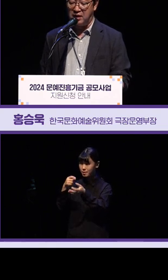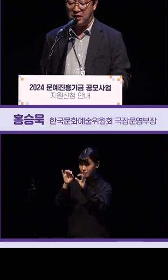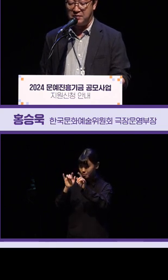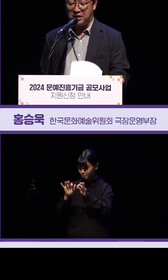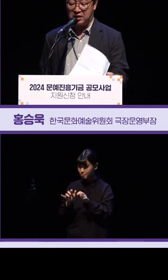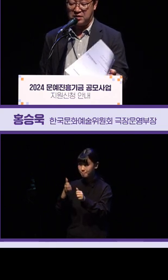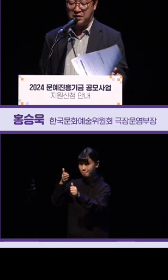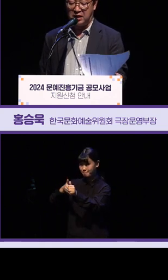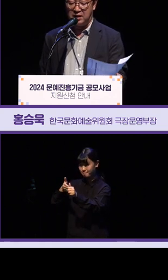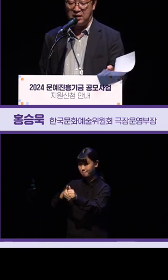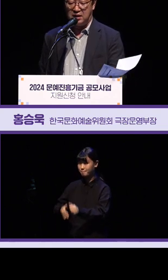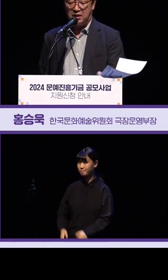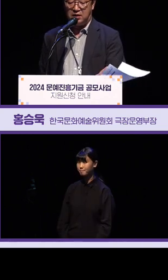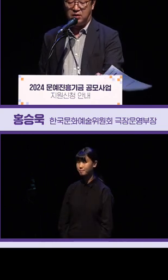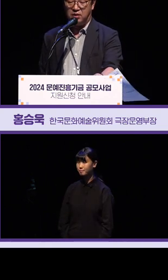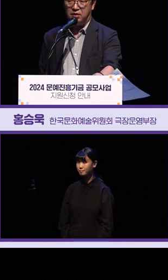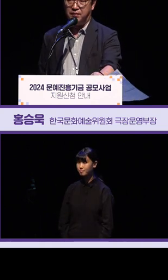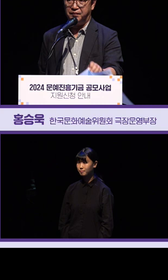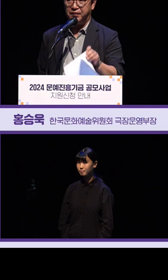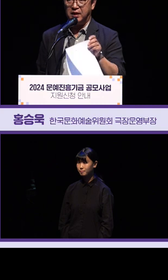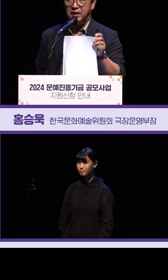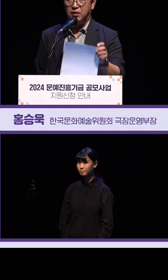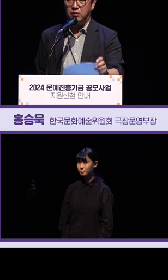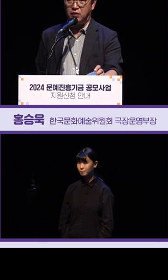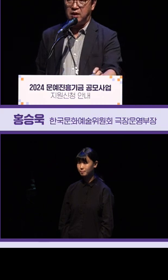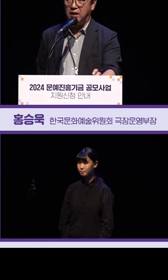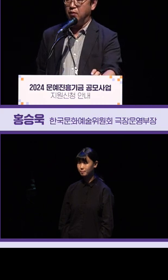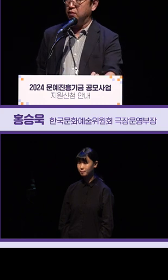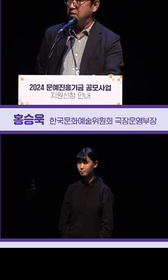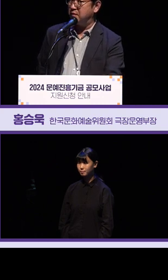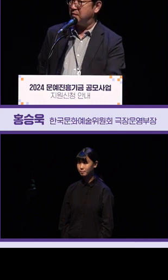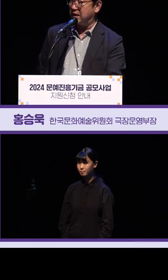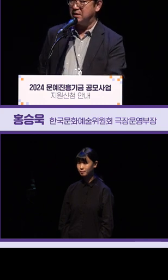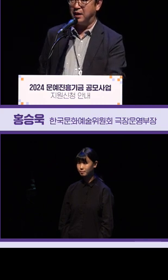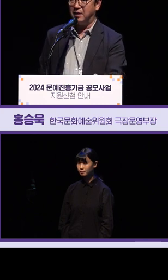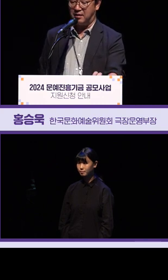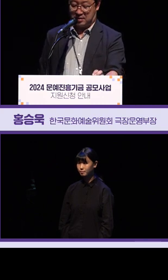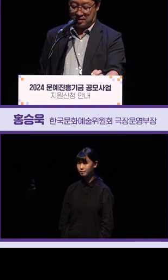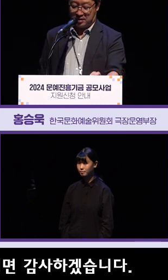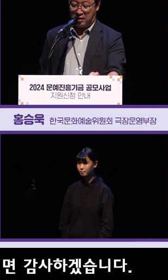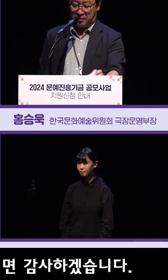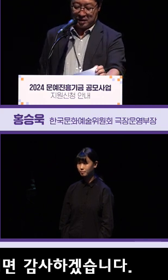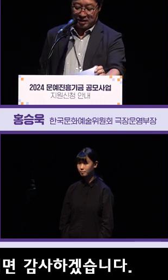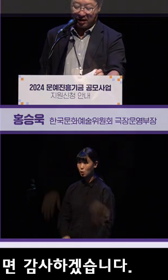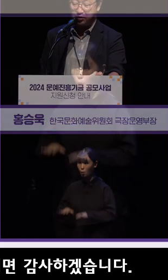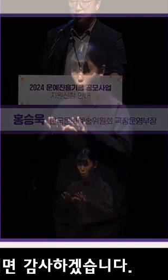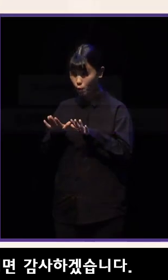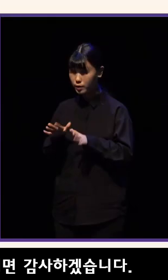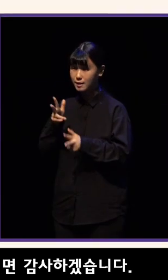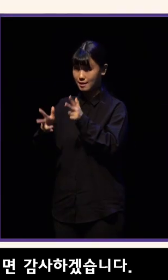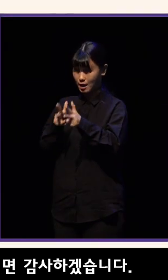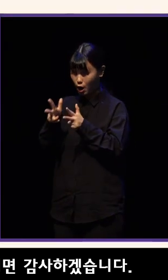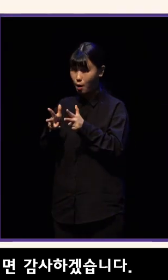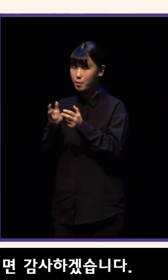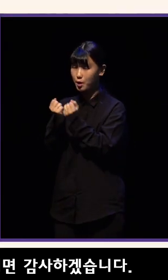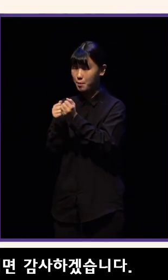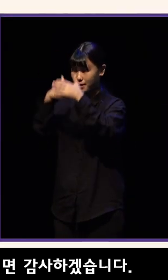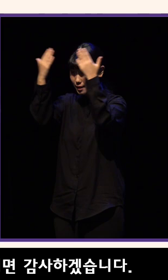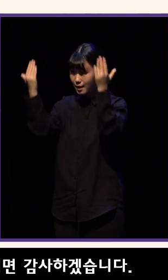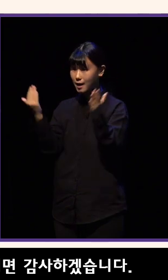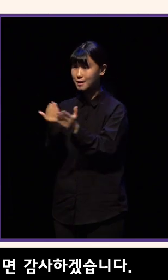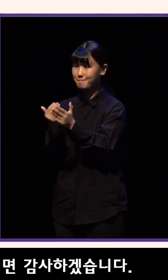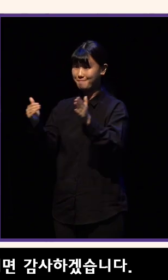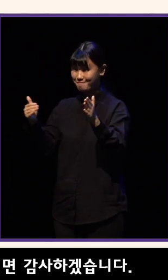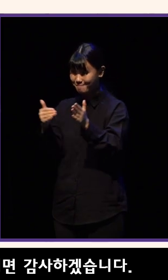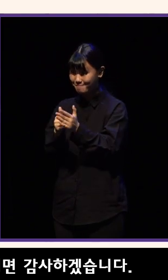주시면 감사하겠습니다 이렇게 오늘 마지막 사업에 대한 설명을 마치도록 하겠습니다